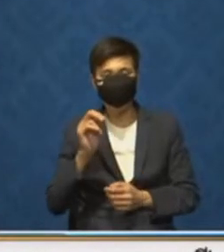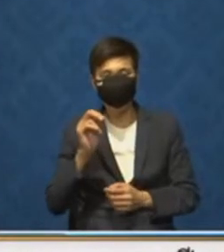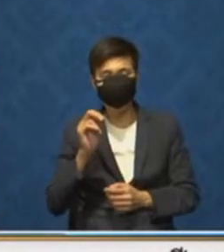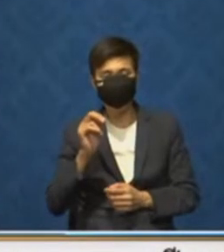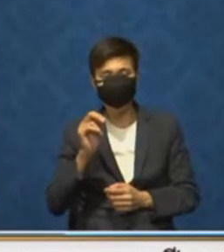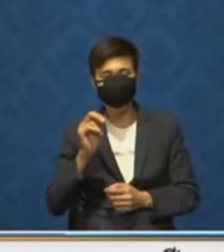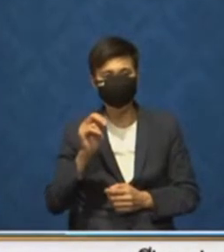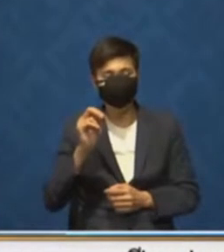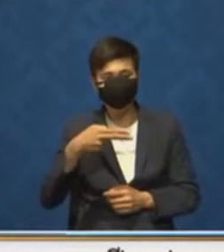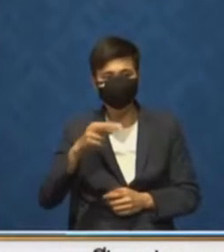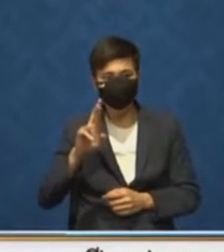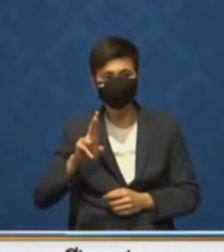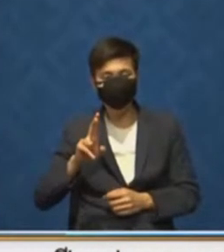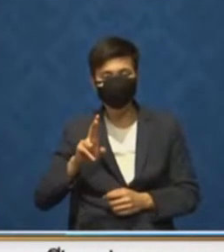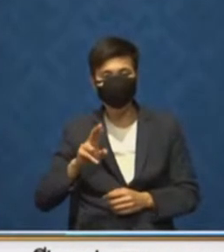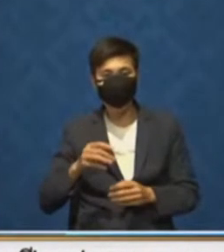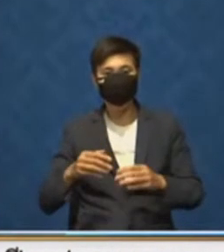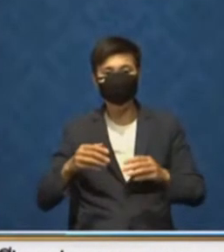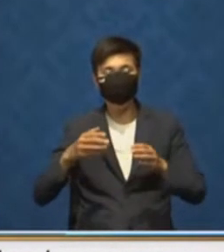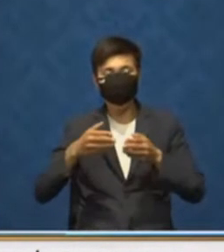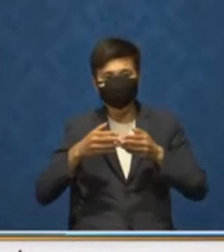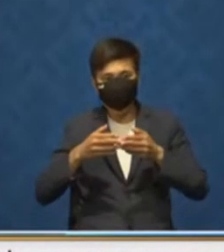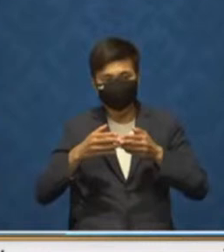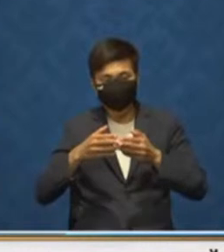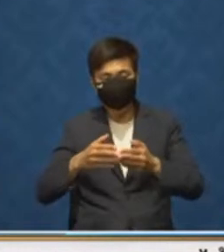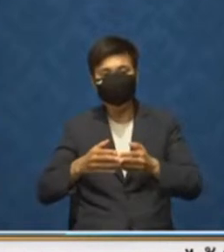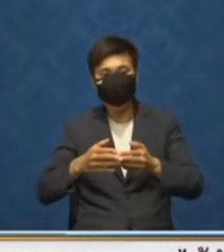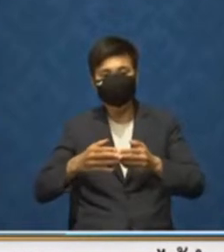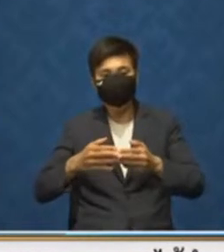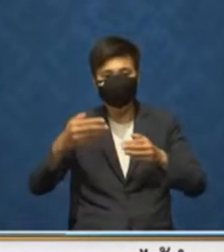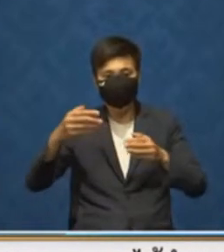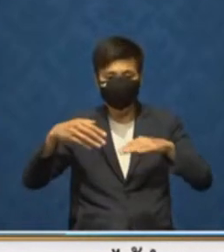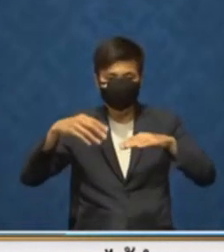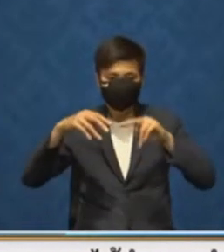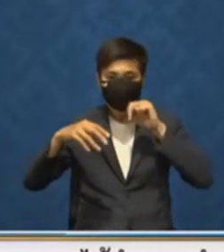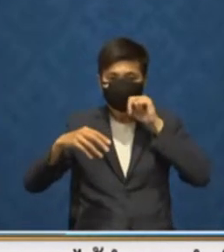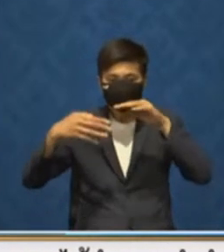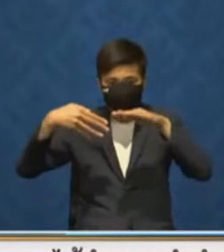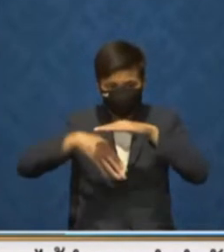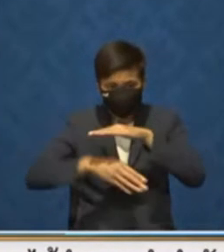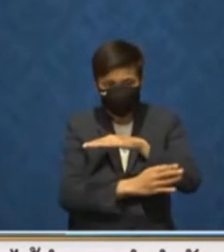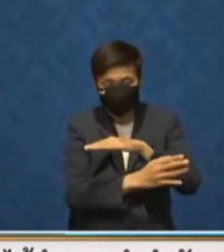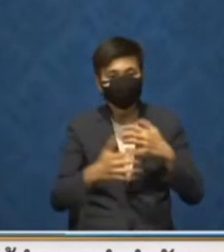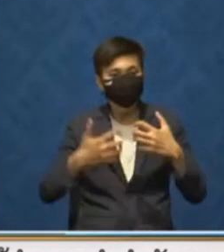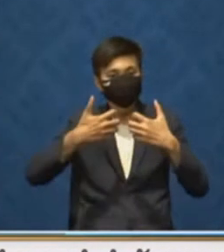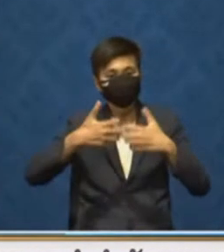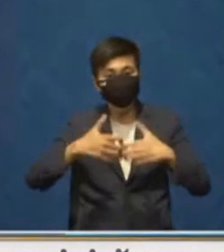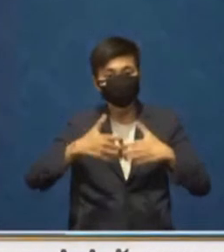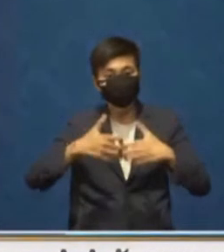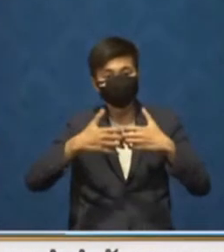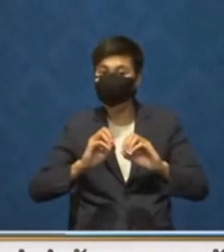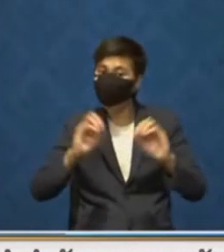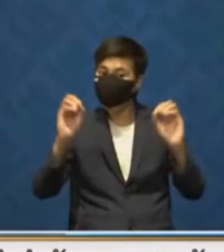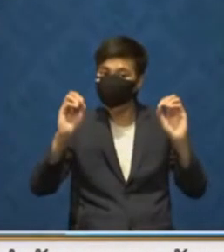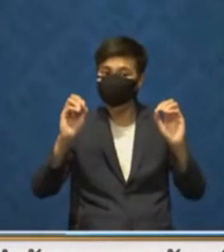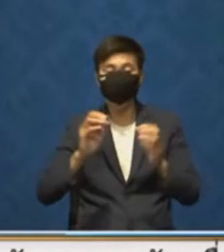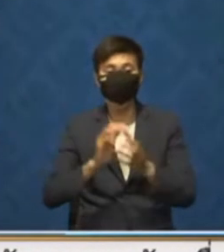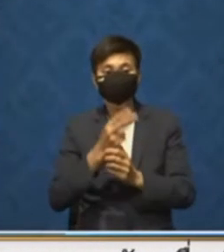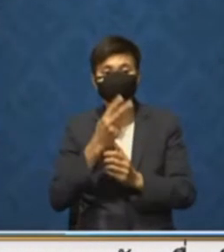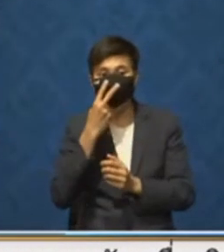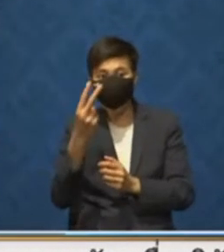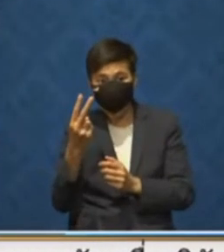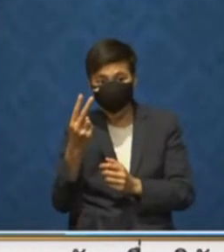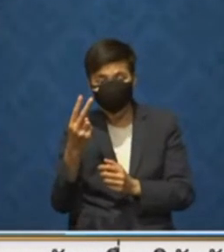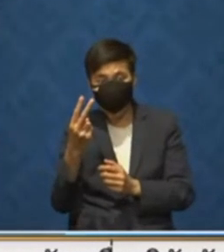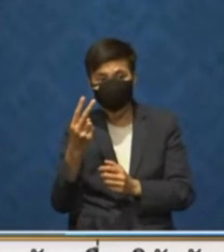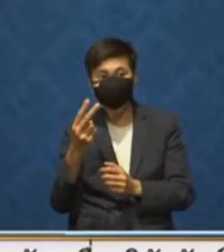เรือนน้ำก็ไม่มีเครื่องยนต์แล้วก็ไม่รู้จะได้เมื่อใดนะครับเนี่ยพรุ่งนี้ก็กลับไปดูข้างหน้าที่